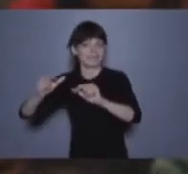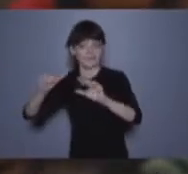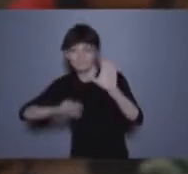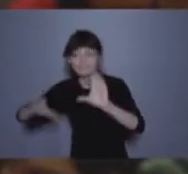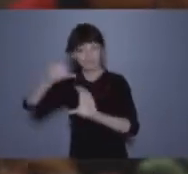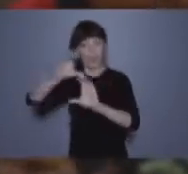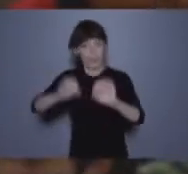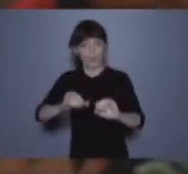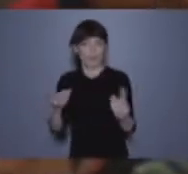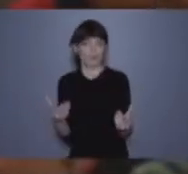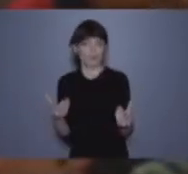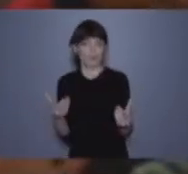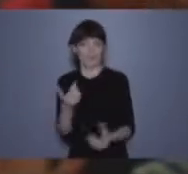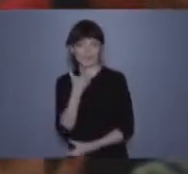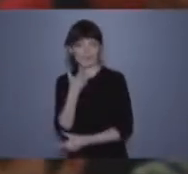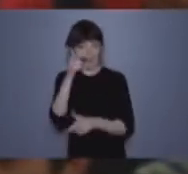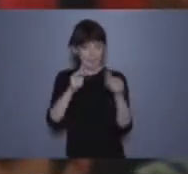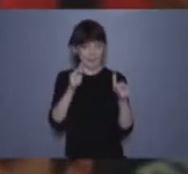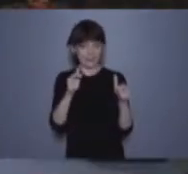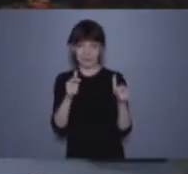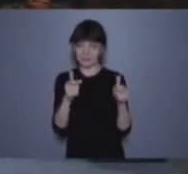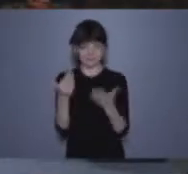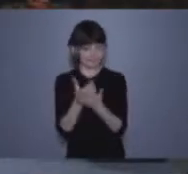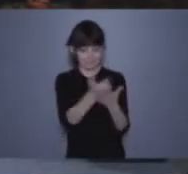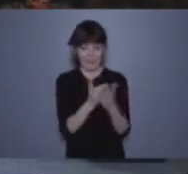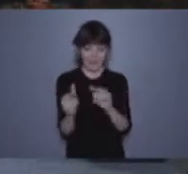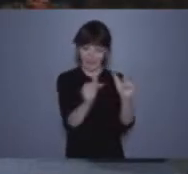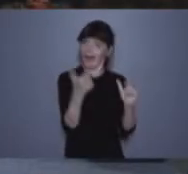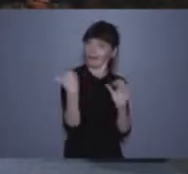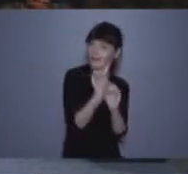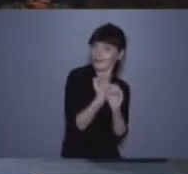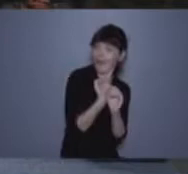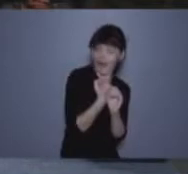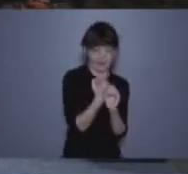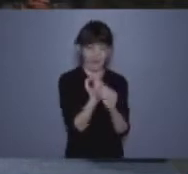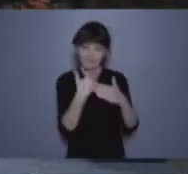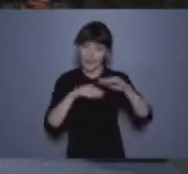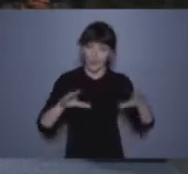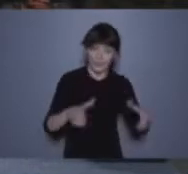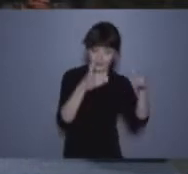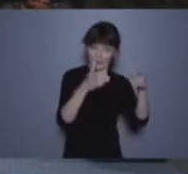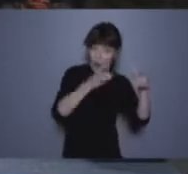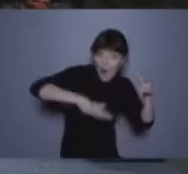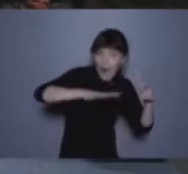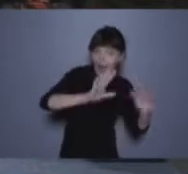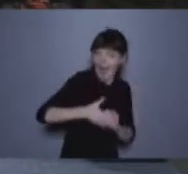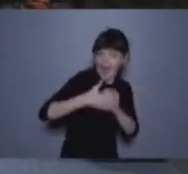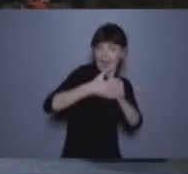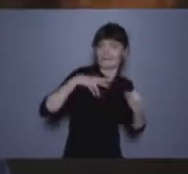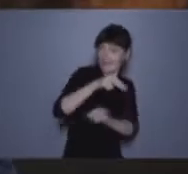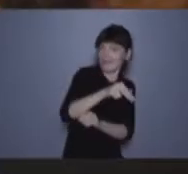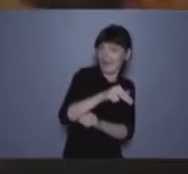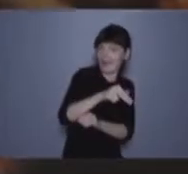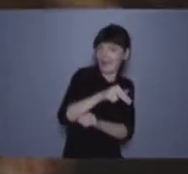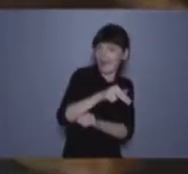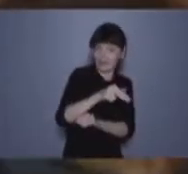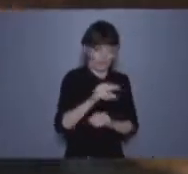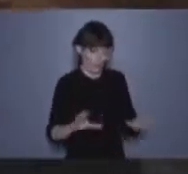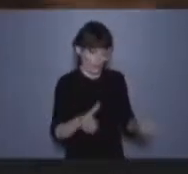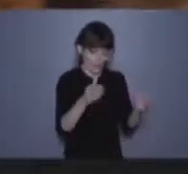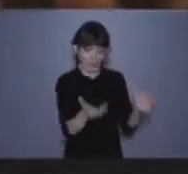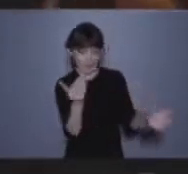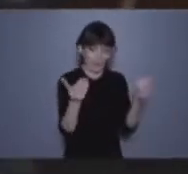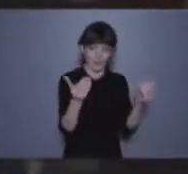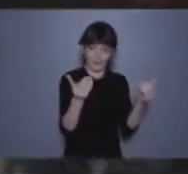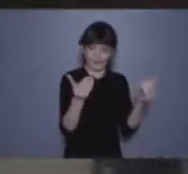centrales nucléaires d'aujourd'hui et des sous-traitants pour qu'ils nous aident à démonter tout ça. Parce qu'il y en a pour 20 ou 25 ans, qu'on ne vienne pas me dire que les gens vont être mis au chômage